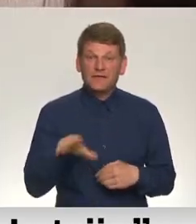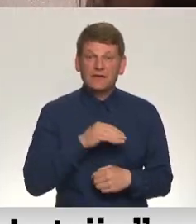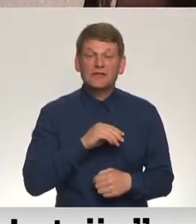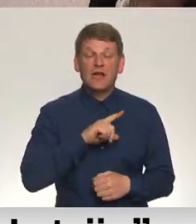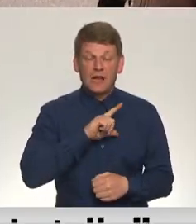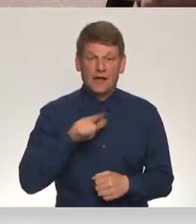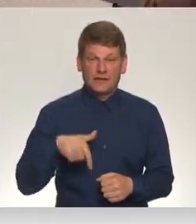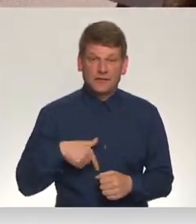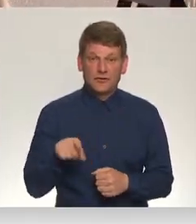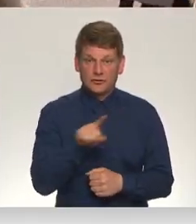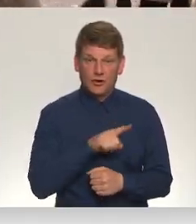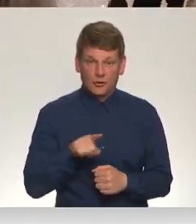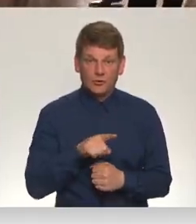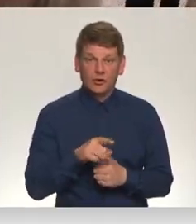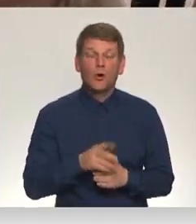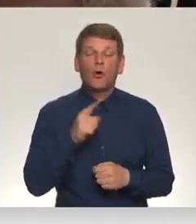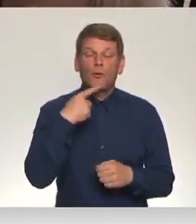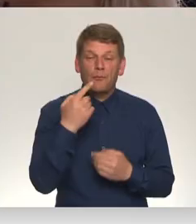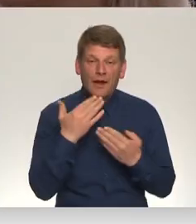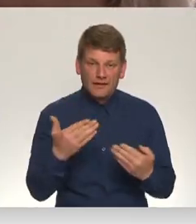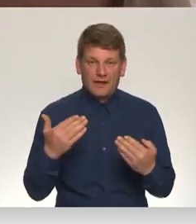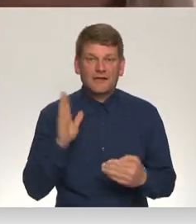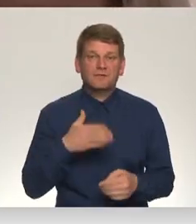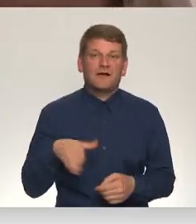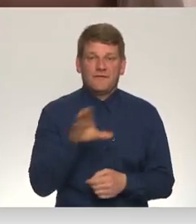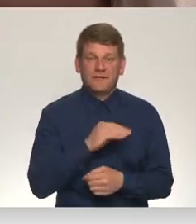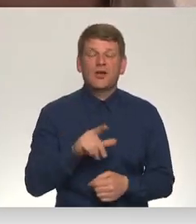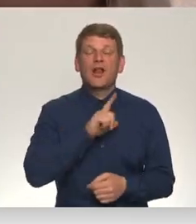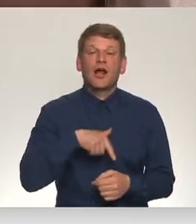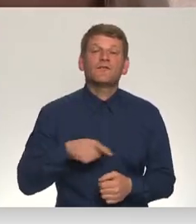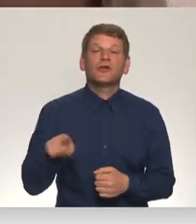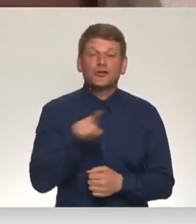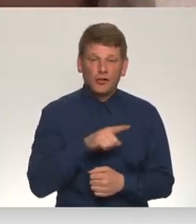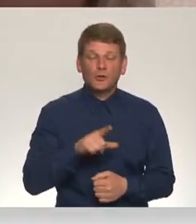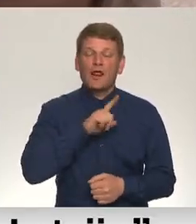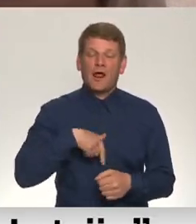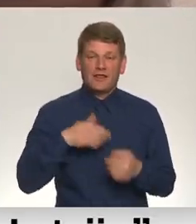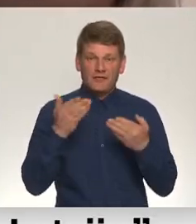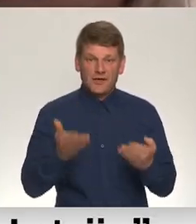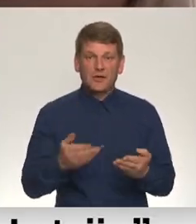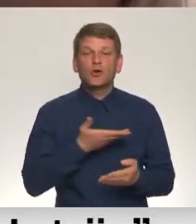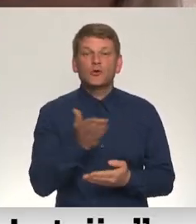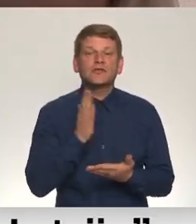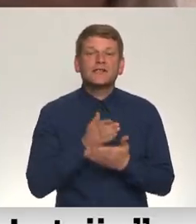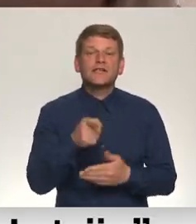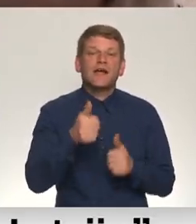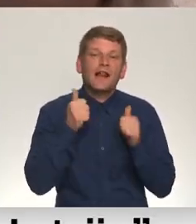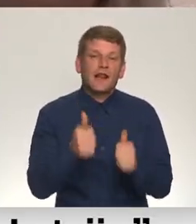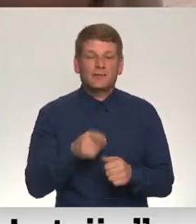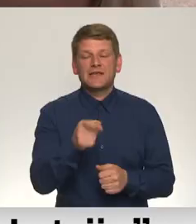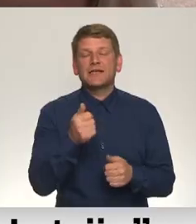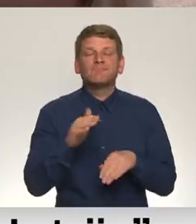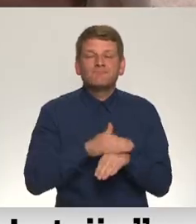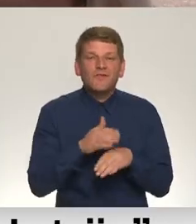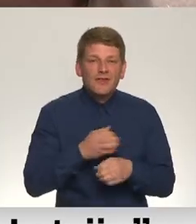Mēs gribam apsveikt visu latviešu tautu un pateikties par visu. Latviešu tautu, Latviju. Jūs esat tik labi, jūs esat tik